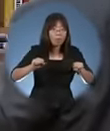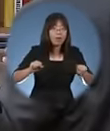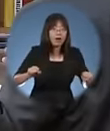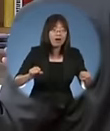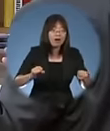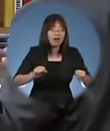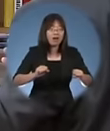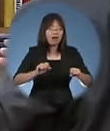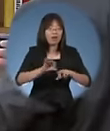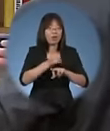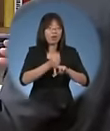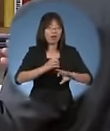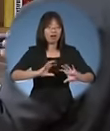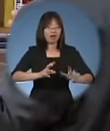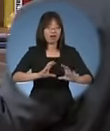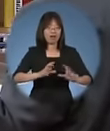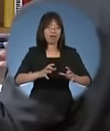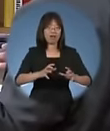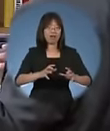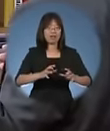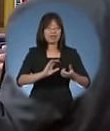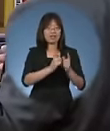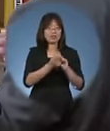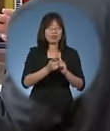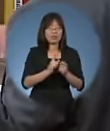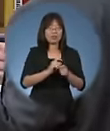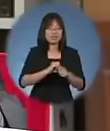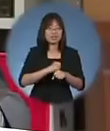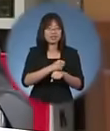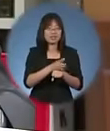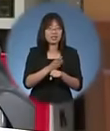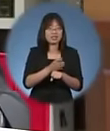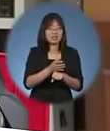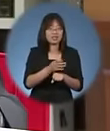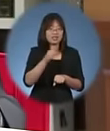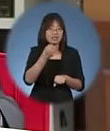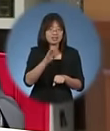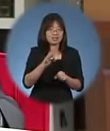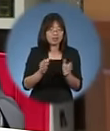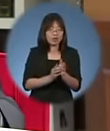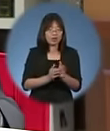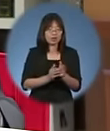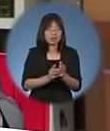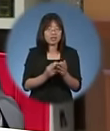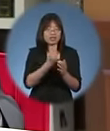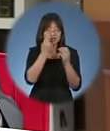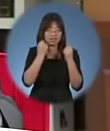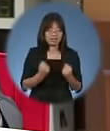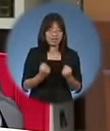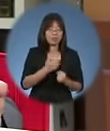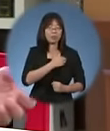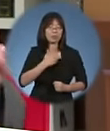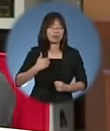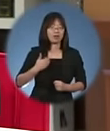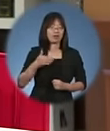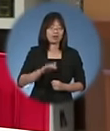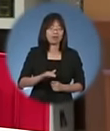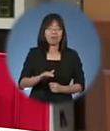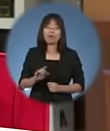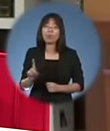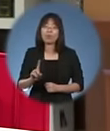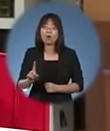넓은 제국이라는 것은? 제국은 서로의 다양성을 인정하고, 그렇죠. 살아남을 수 있는 것인데. 예.